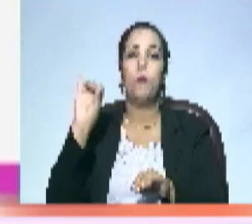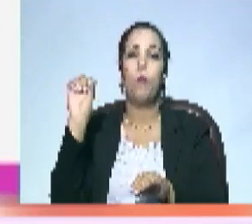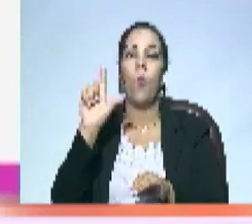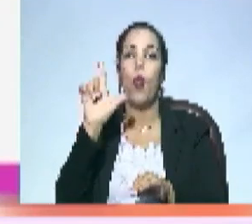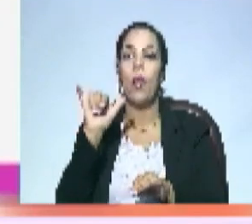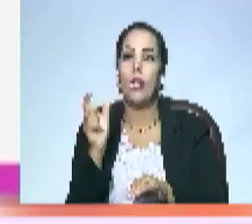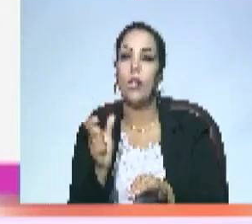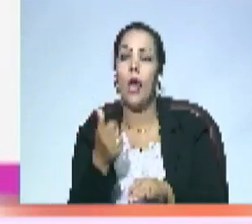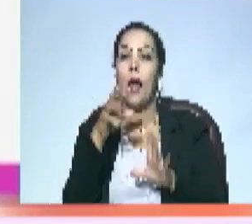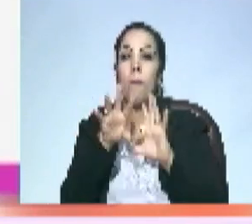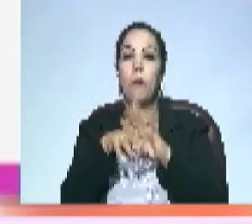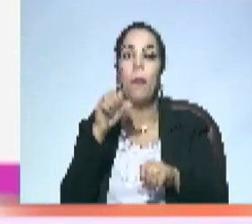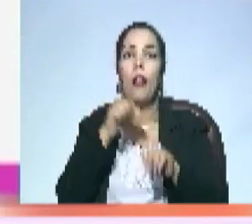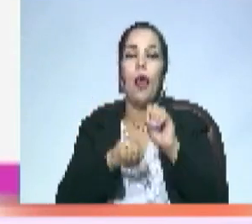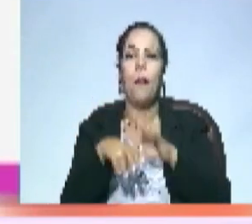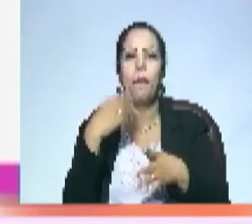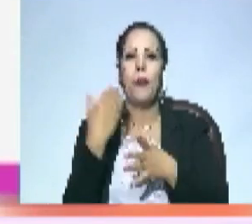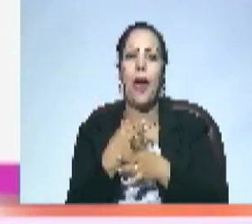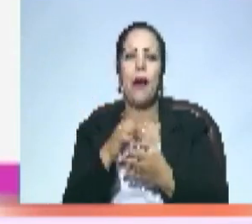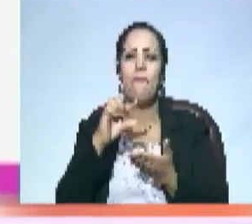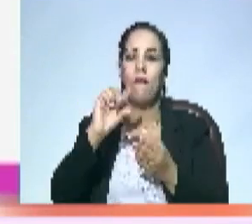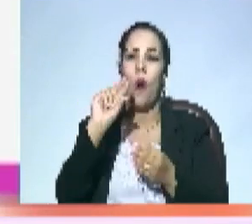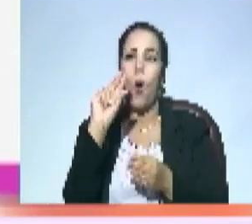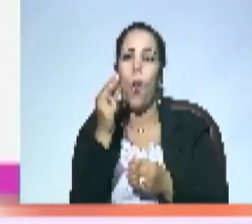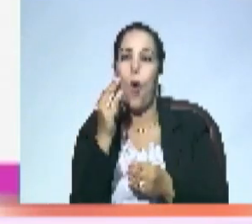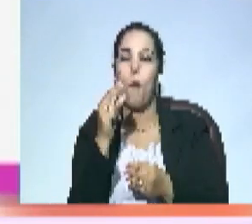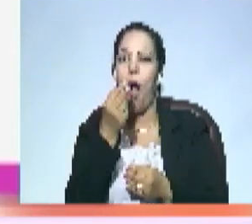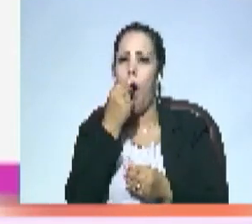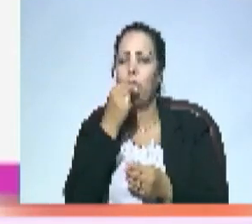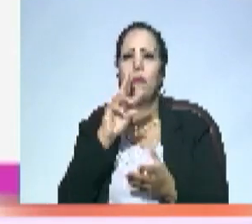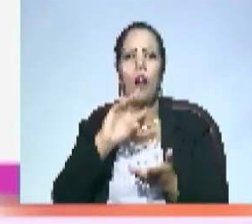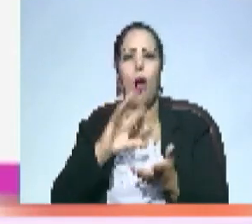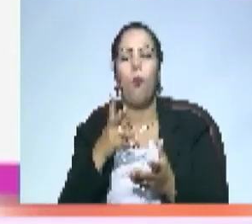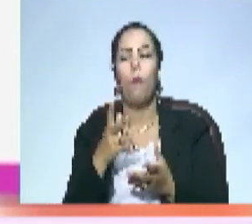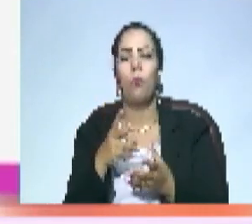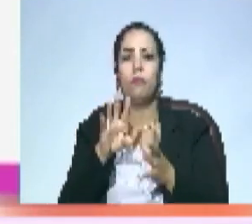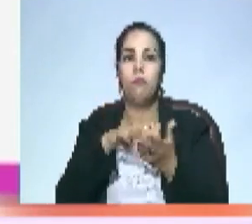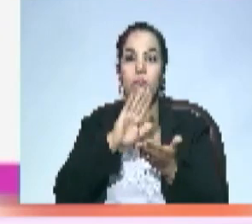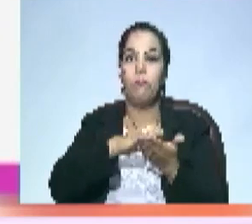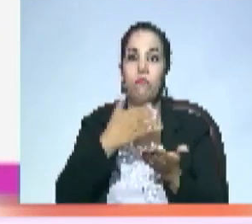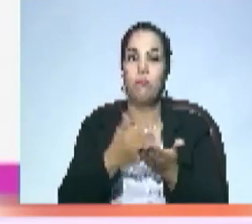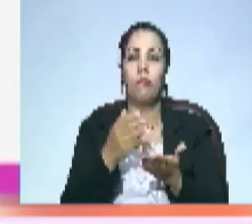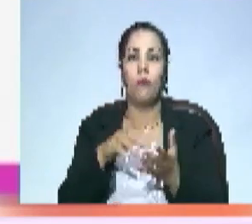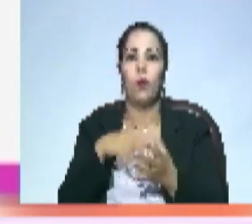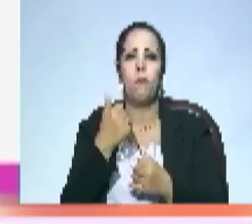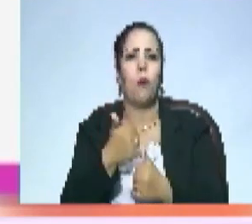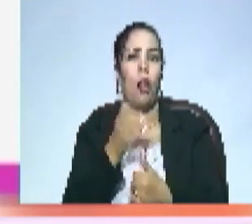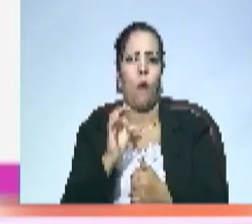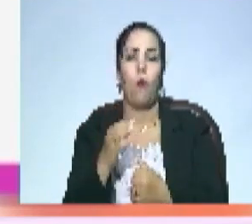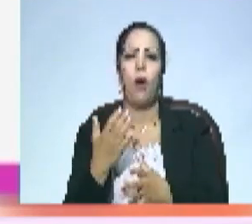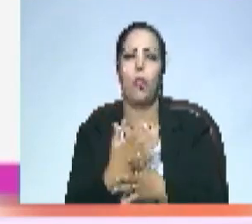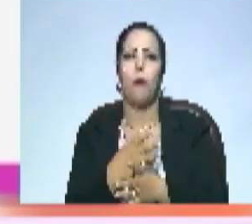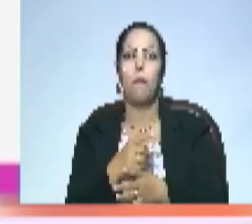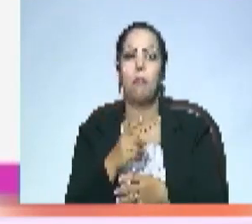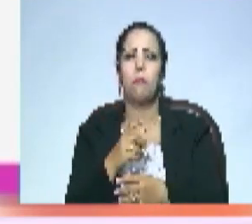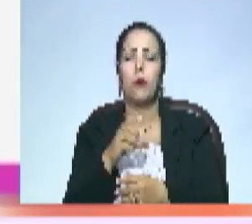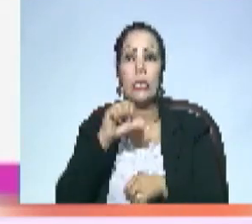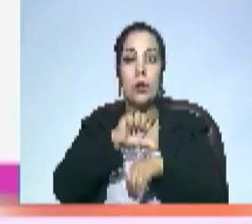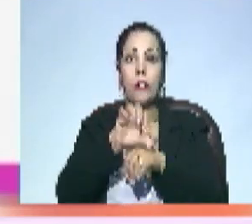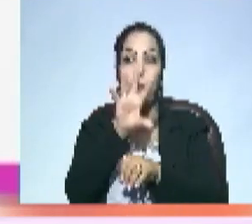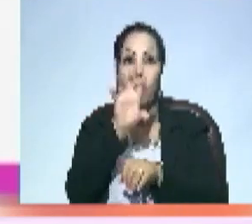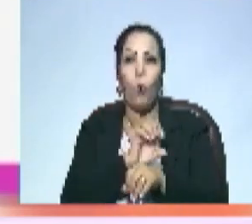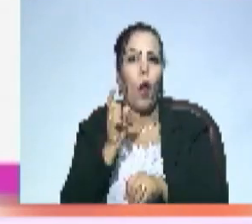عجين زي لقمه القاضي وزي الحاجات دي كده وبنقل برضو فهو في القلي بيبقى كويس يعني وما بيشربش